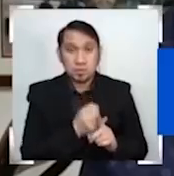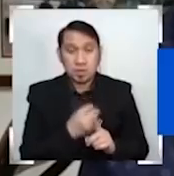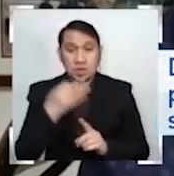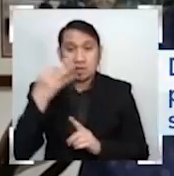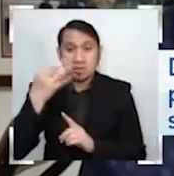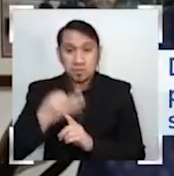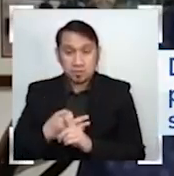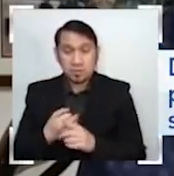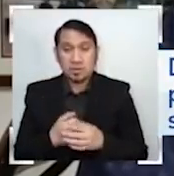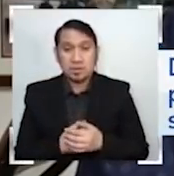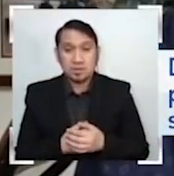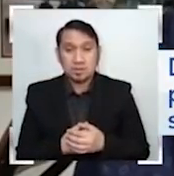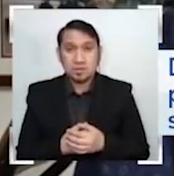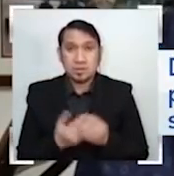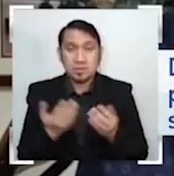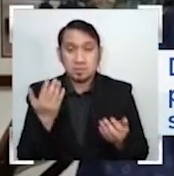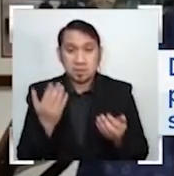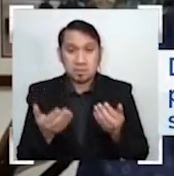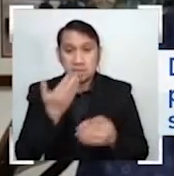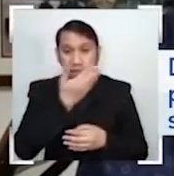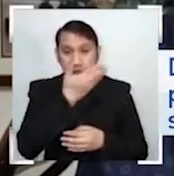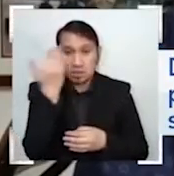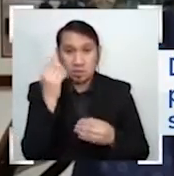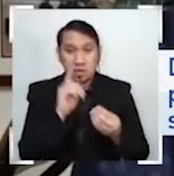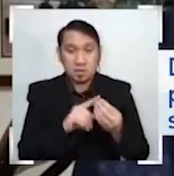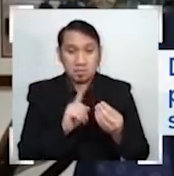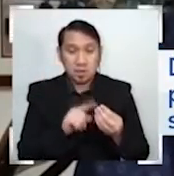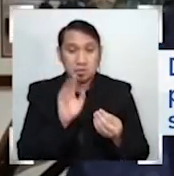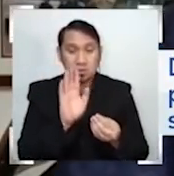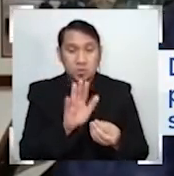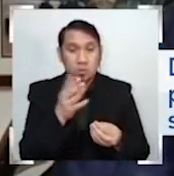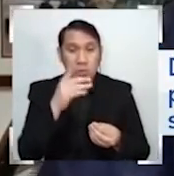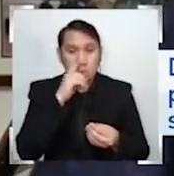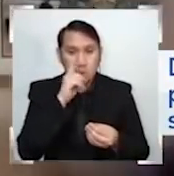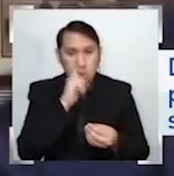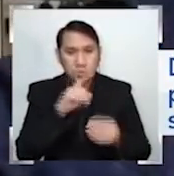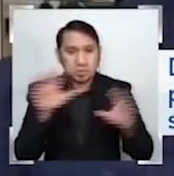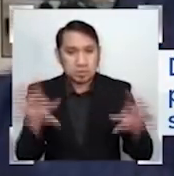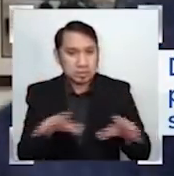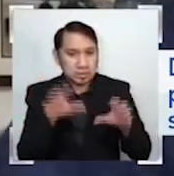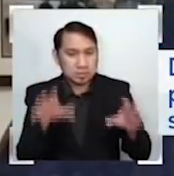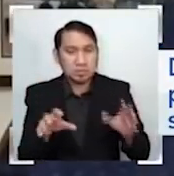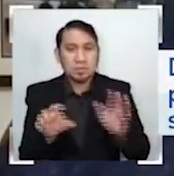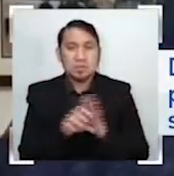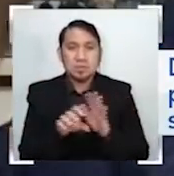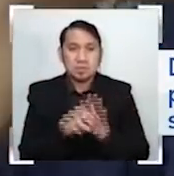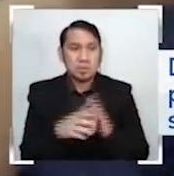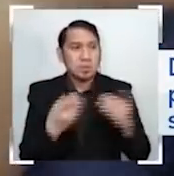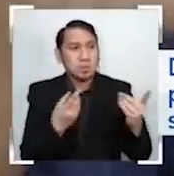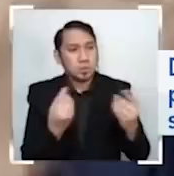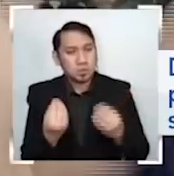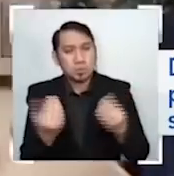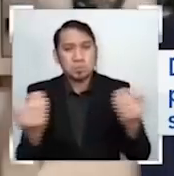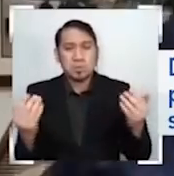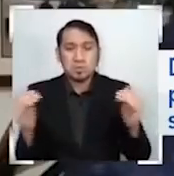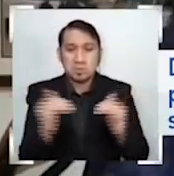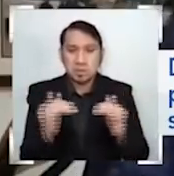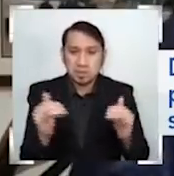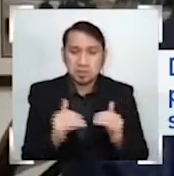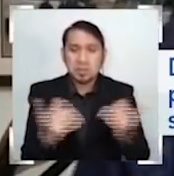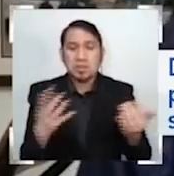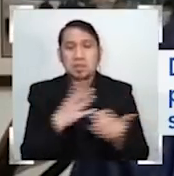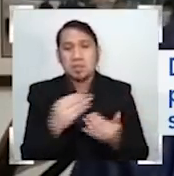medyo kalimutan nyo na yung mga dati nyong gawain na yung gagawa kayo ng meeting, the advance, yung maraming